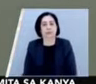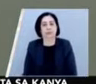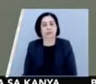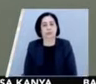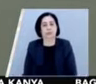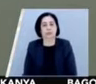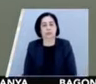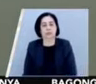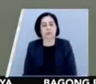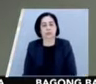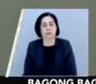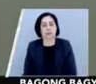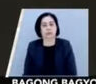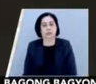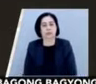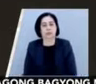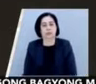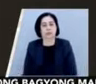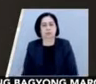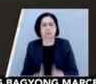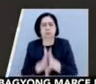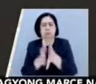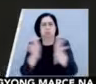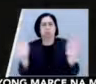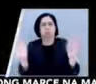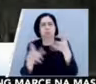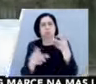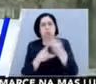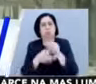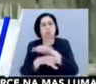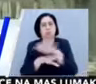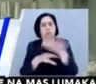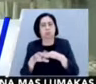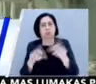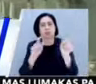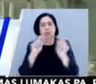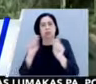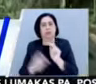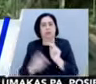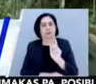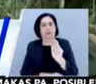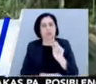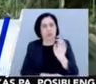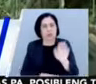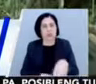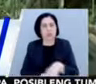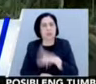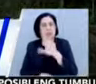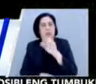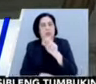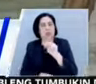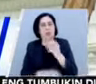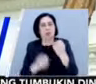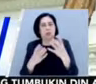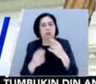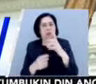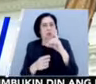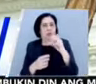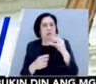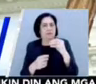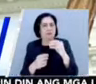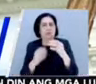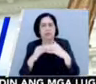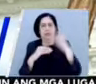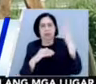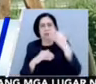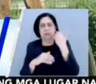mayina sa lawak ng pinsala ng bagong Leon at dami ng nasawing umabot sa 100 itinakda